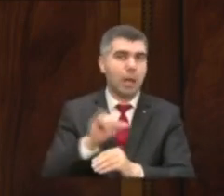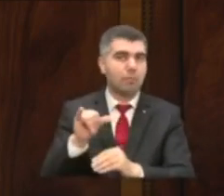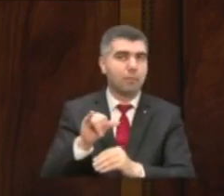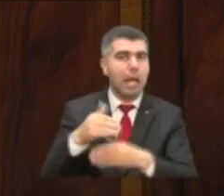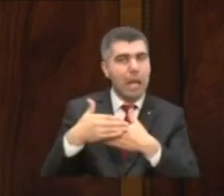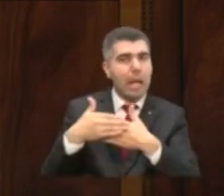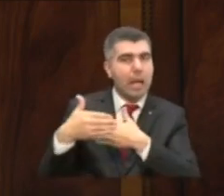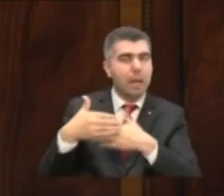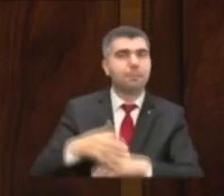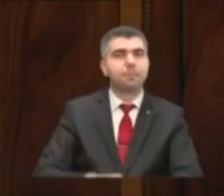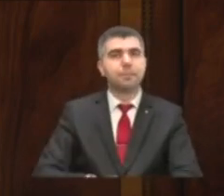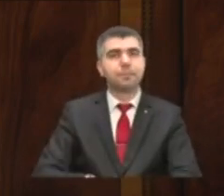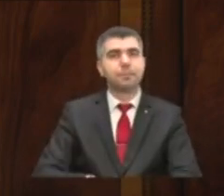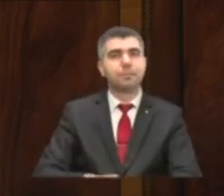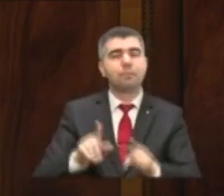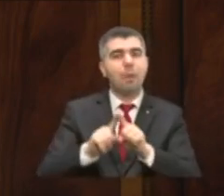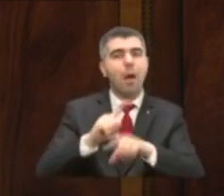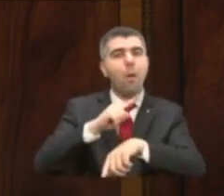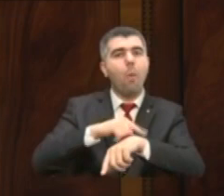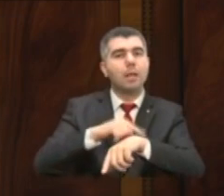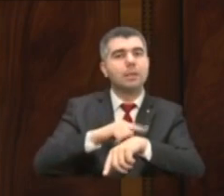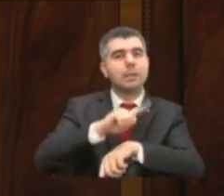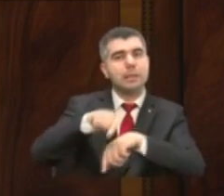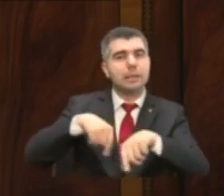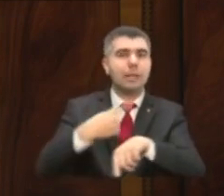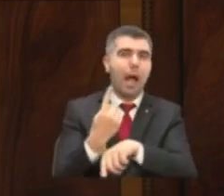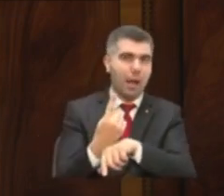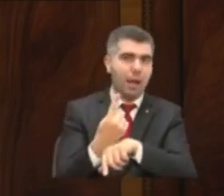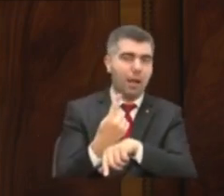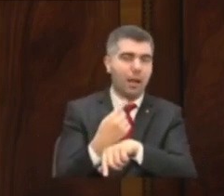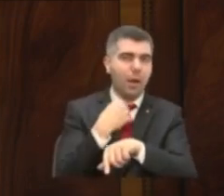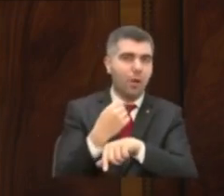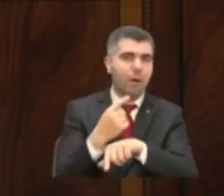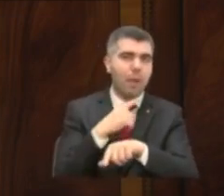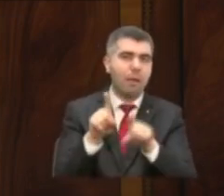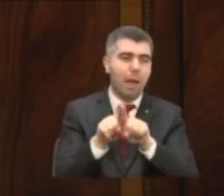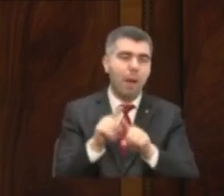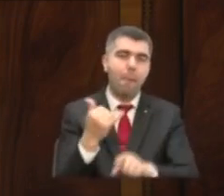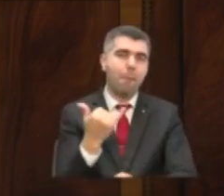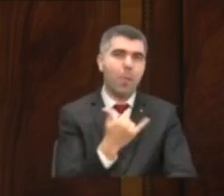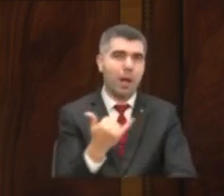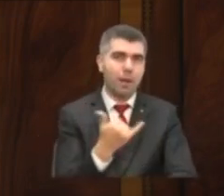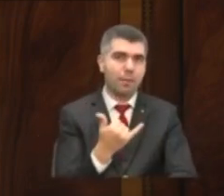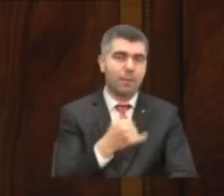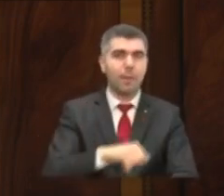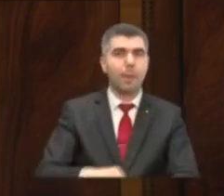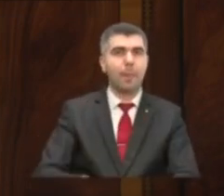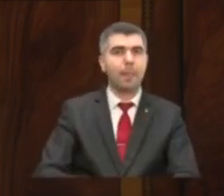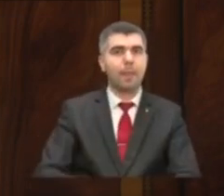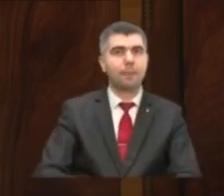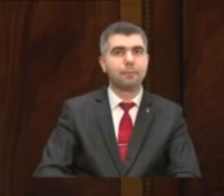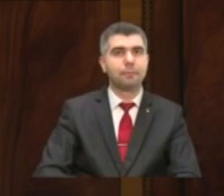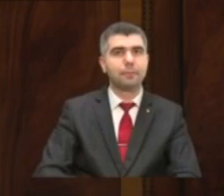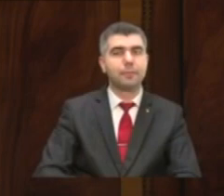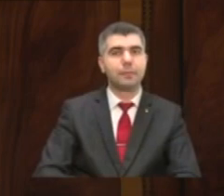القريب. بقى لي هذه القضية ديال التوقيت الصيفي لا بد أن أشير إليه، فهمتني ولا ماشي في ضروره؟